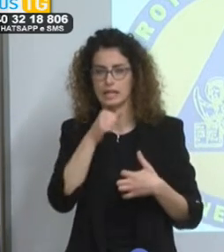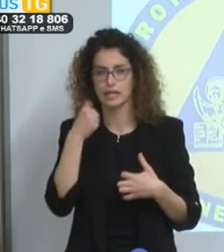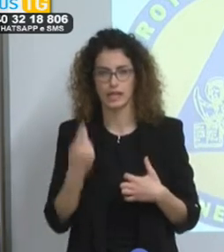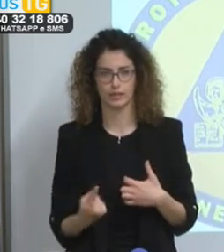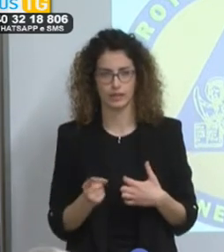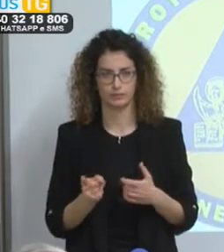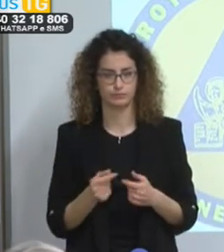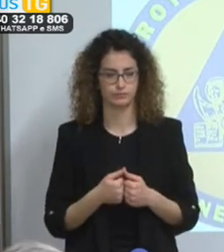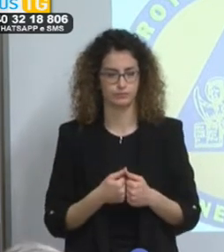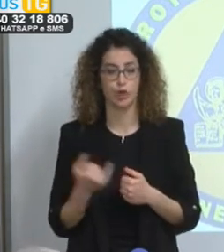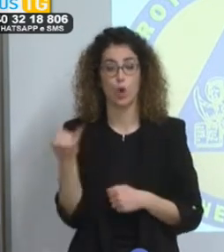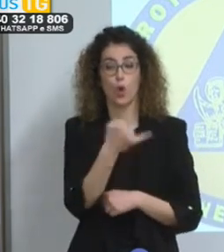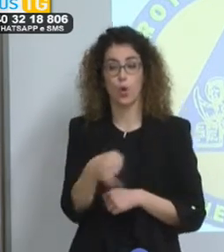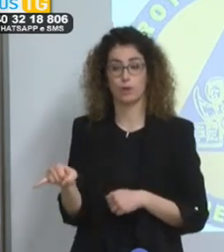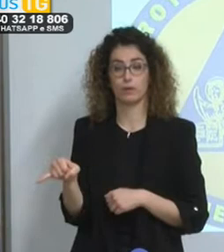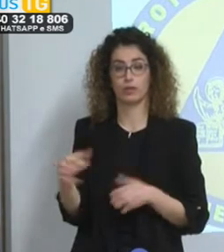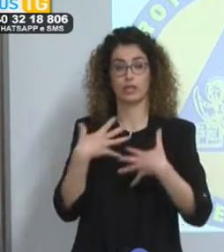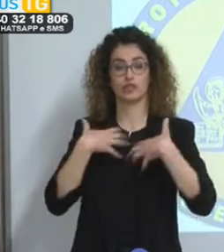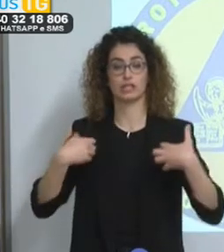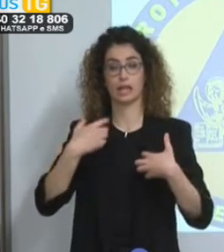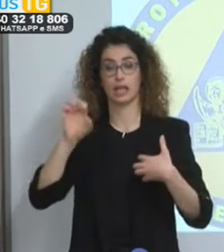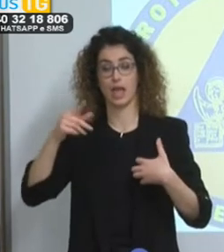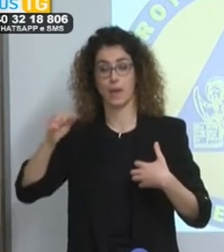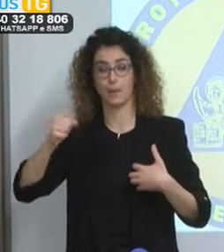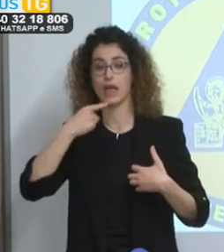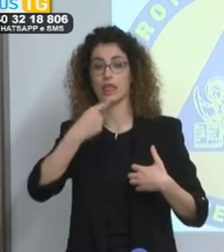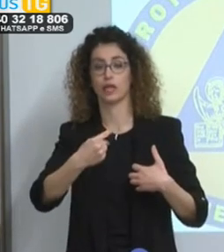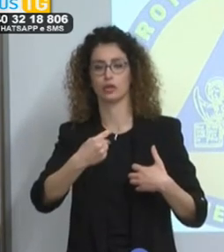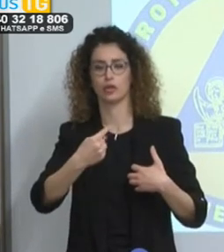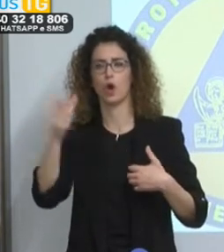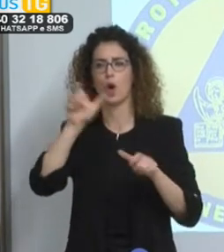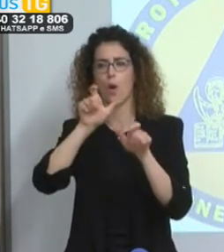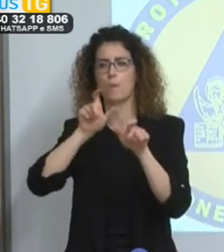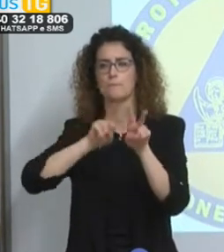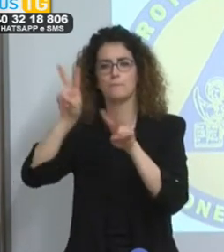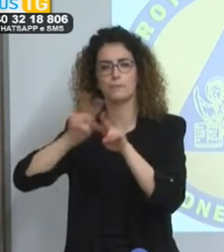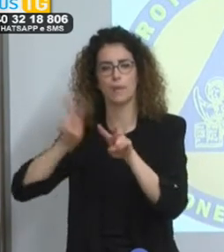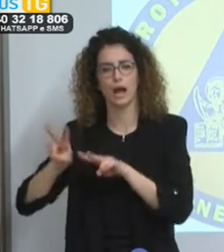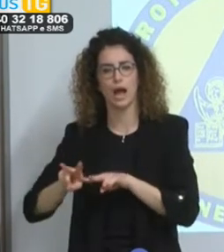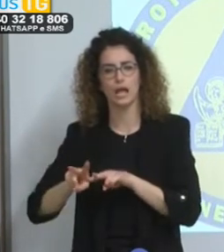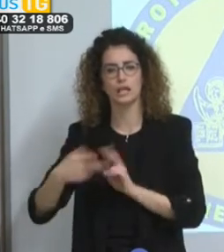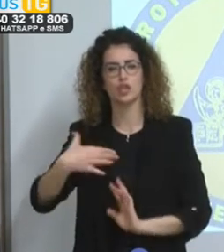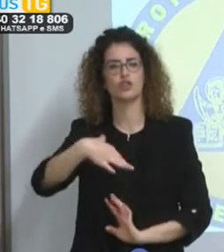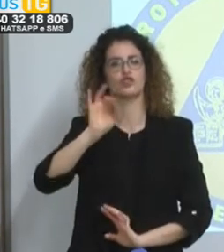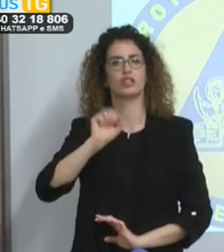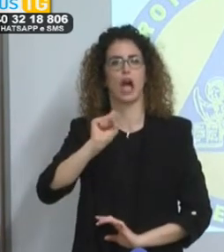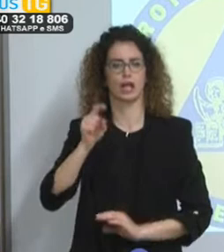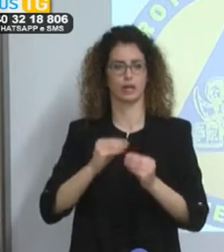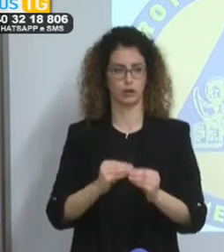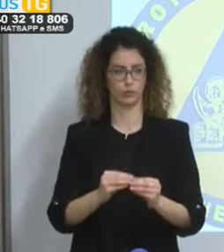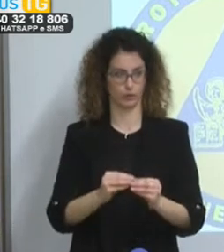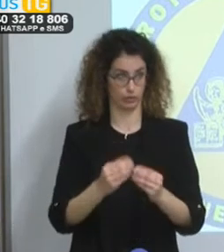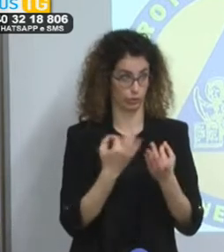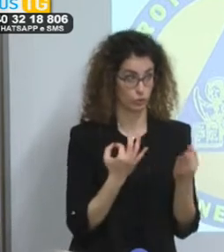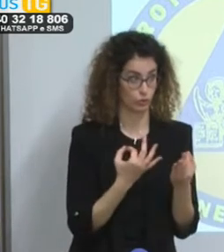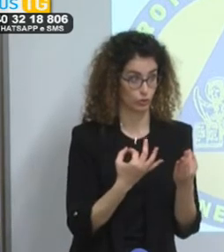No, beh, l'ultima volta i scienziati hanno detto da EMA decidano i paesi cosa vogliono fare con AstraZeneca. Vi risulta questo o no? I paesi cosa vogliono